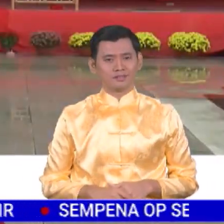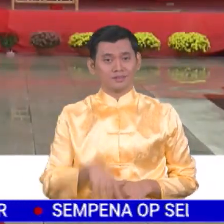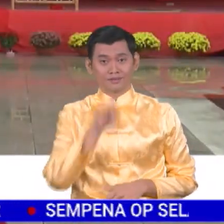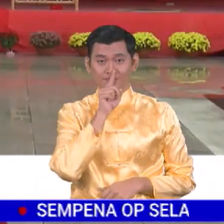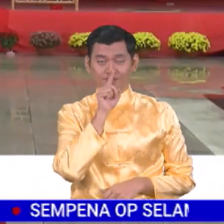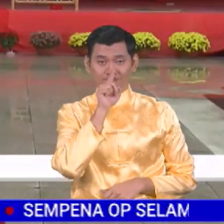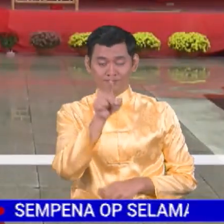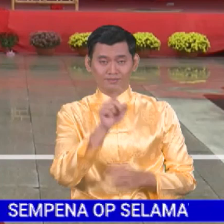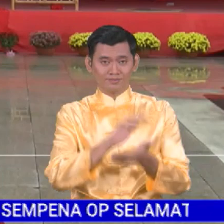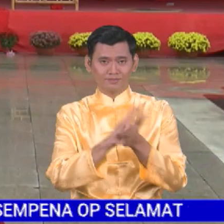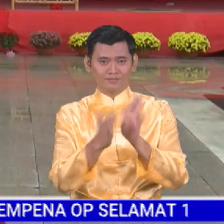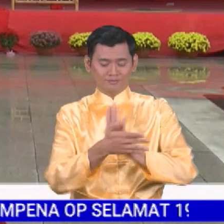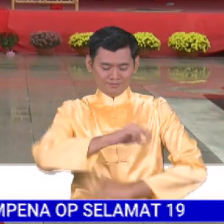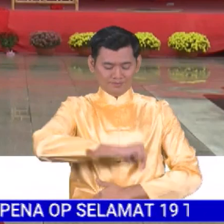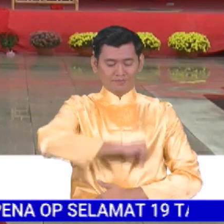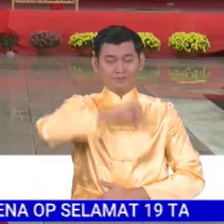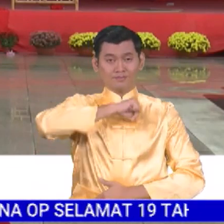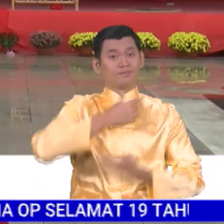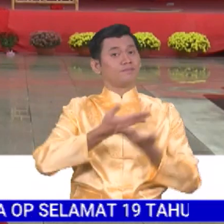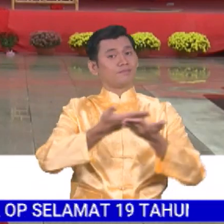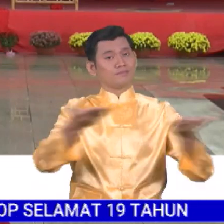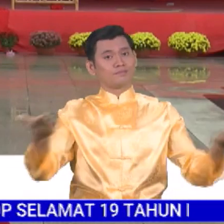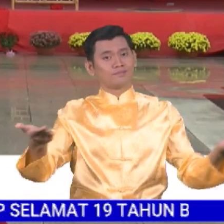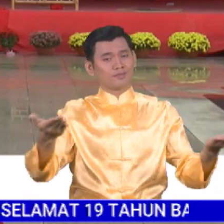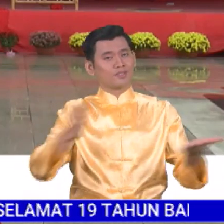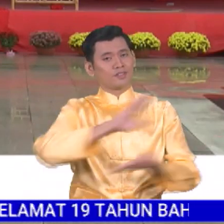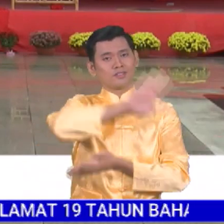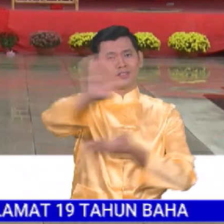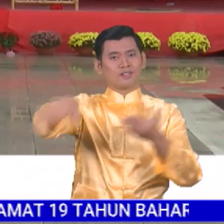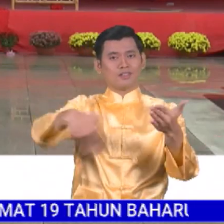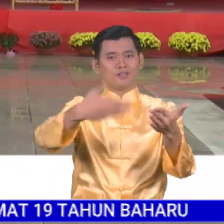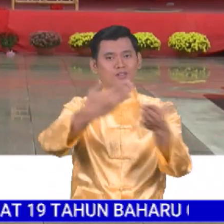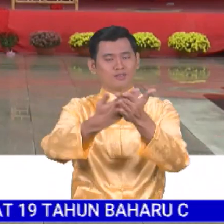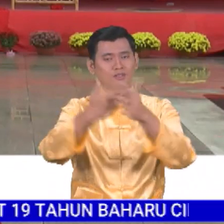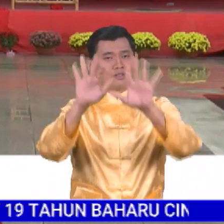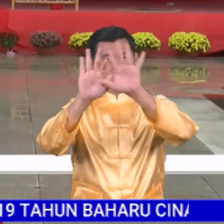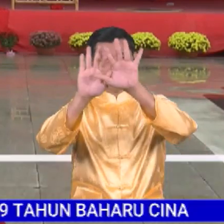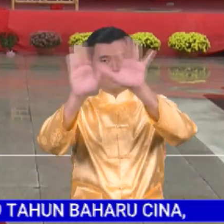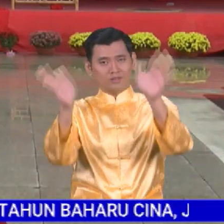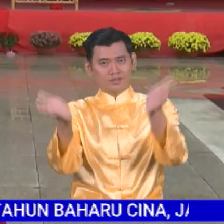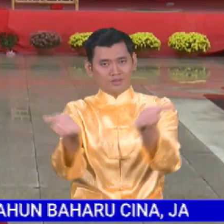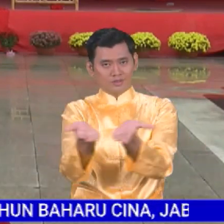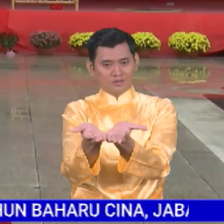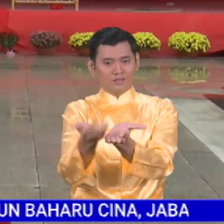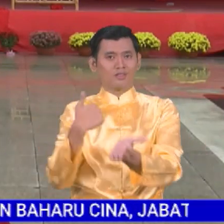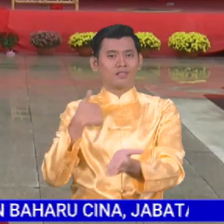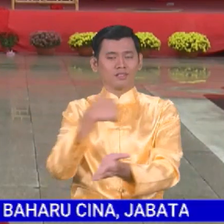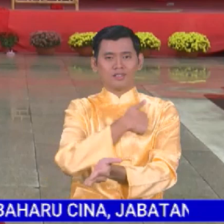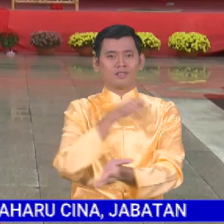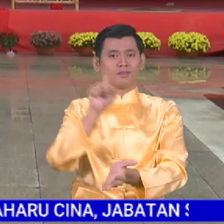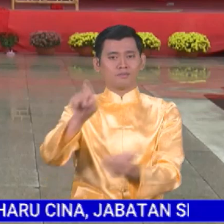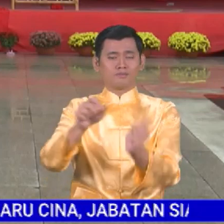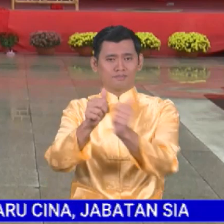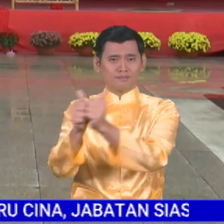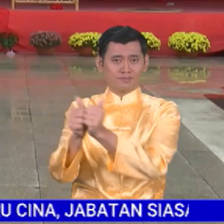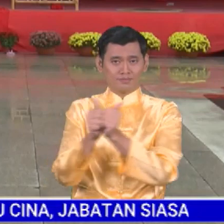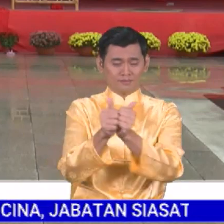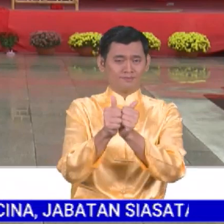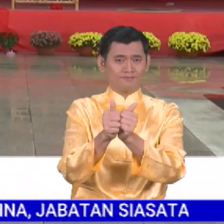Ini adalah menjadi kebanggaan kita di seluruh mata dunia. Kita kena sama-sama